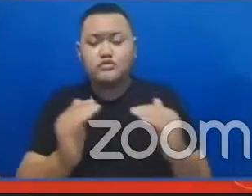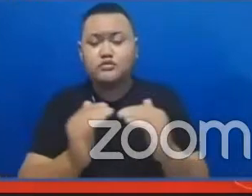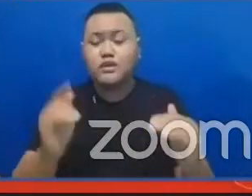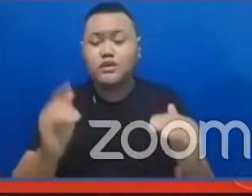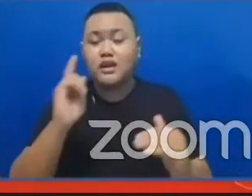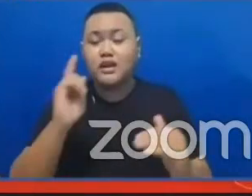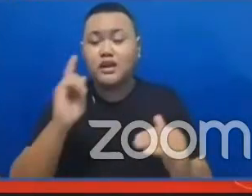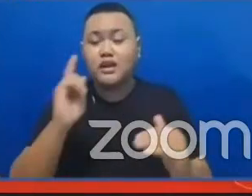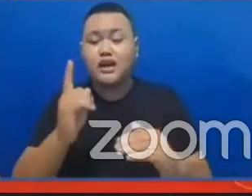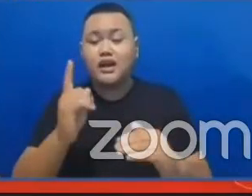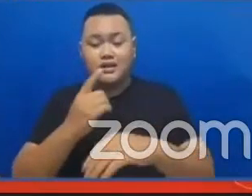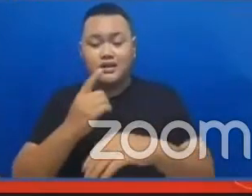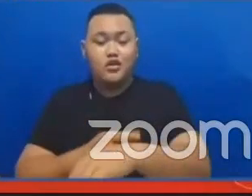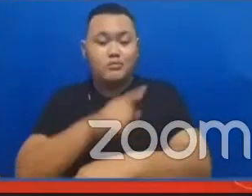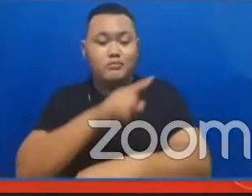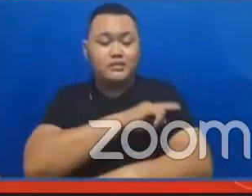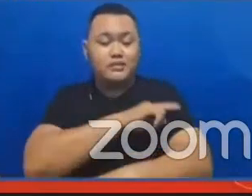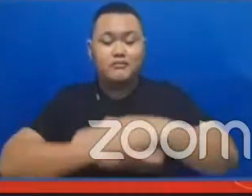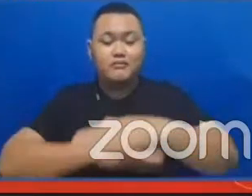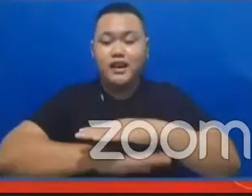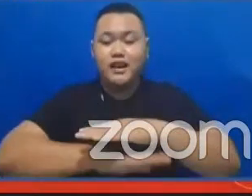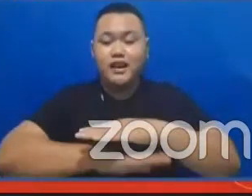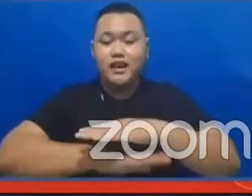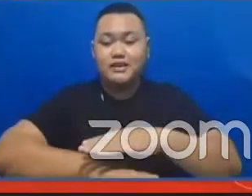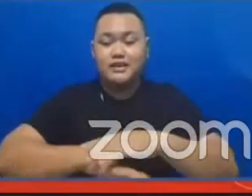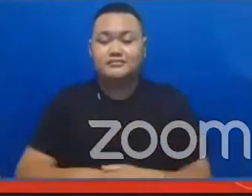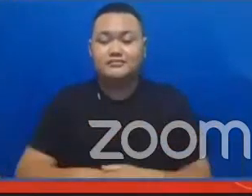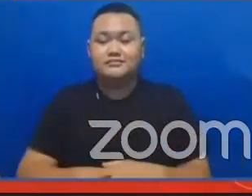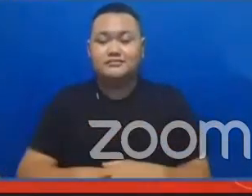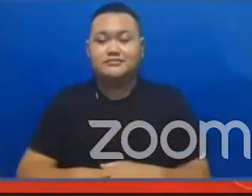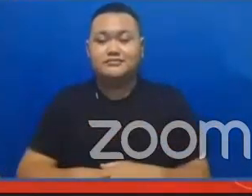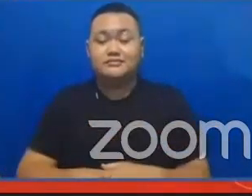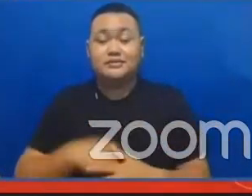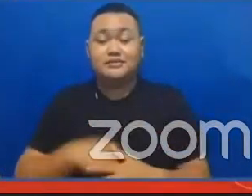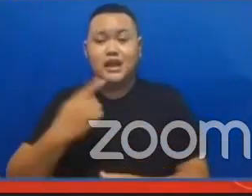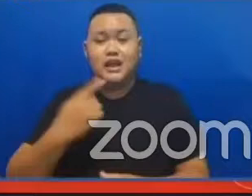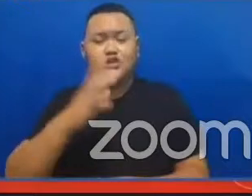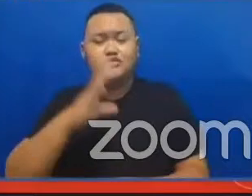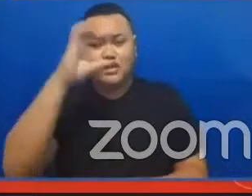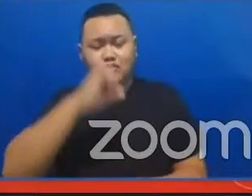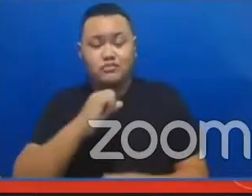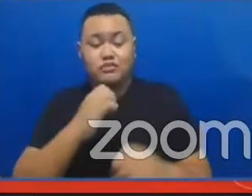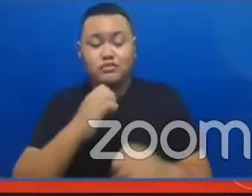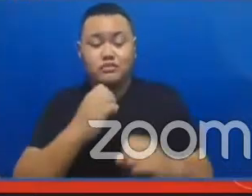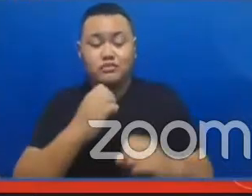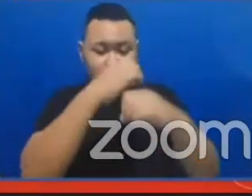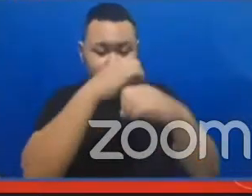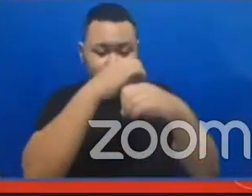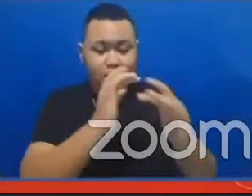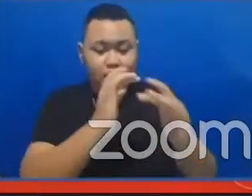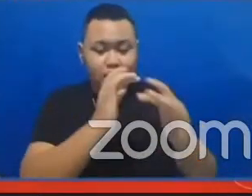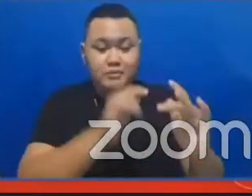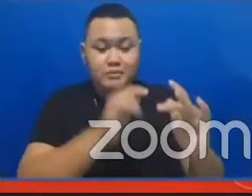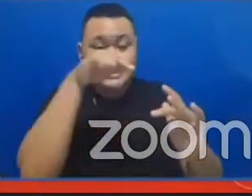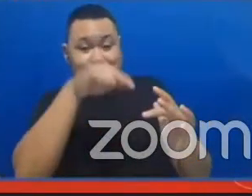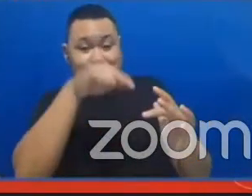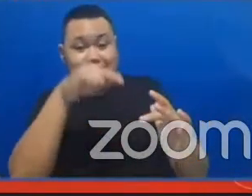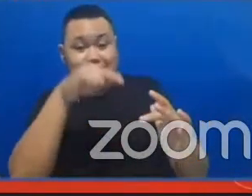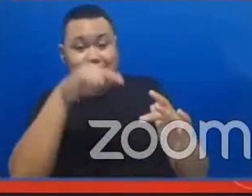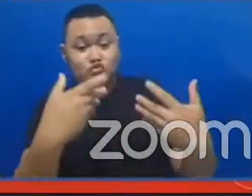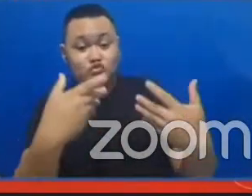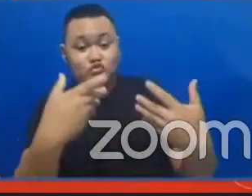lagi, apakah virtual lab yang ada saat ini sudah sesuai dengan kompetensi dasar yang